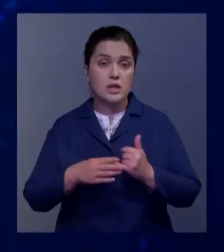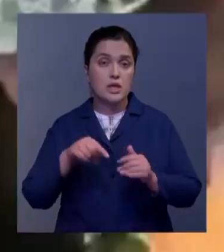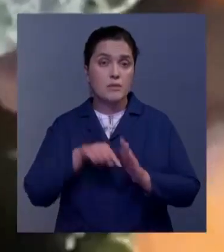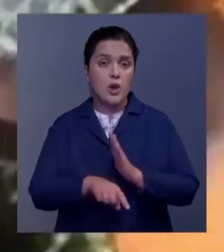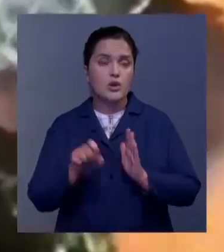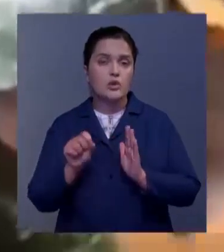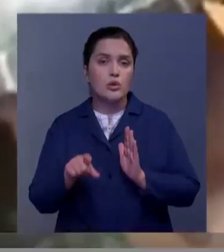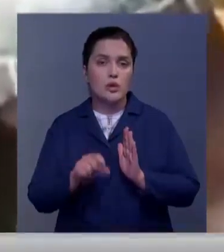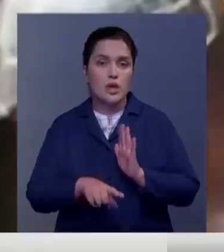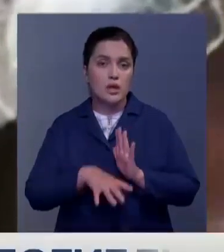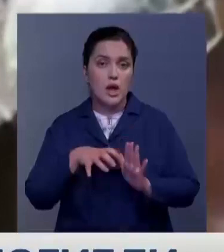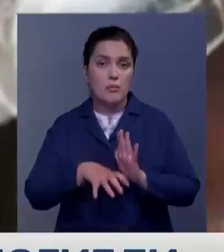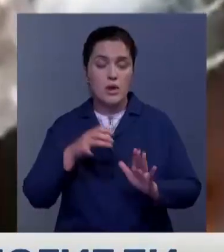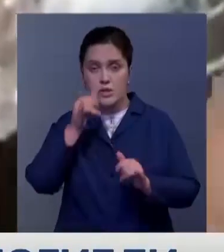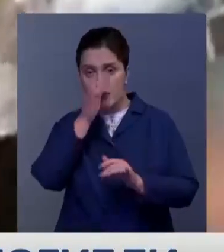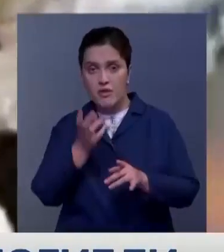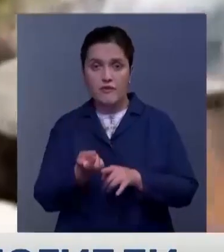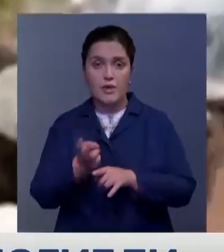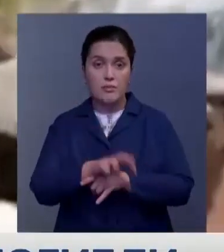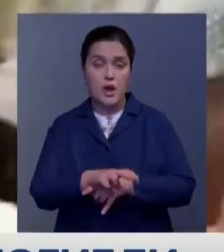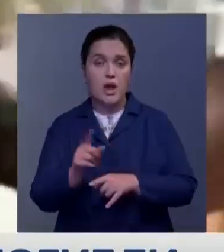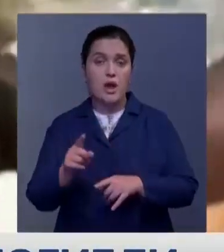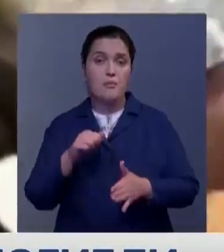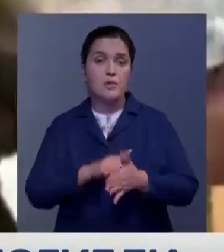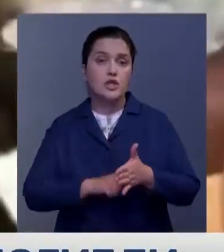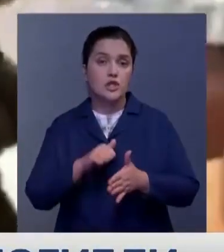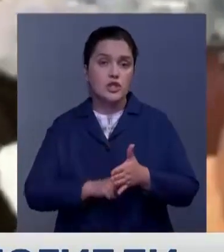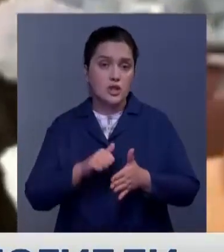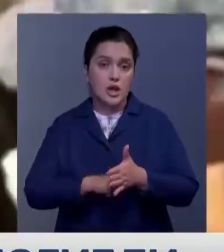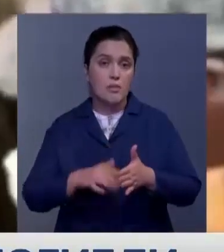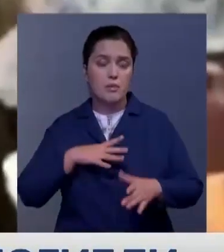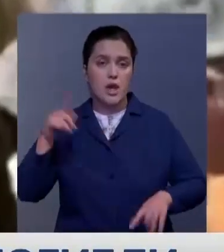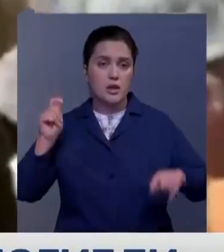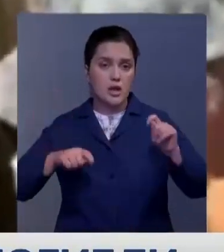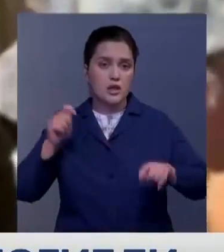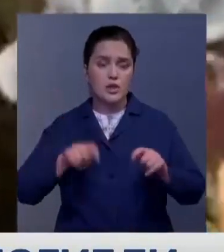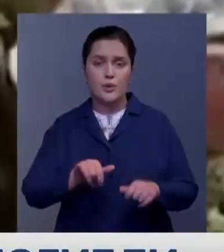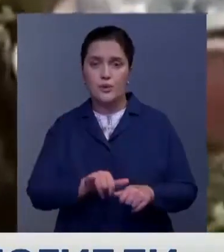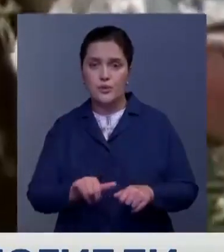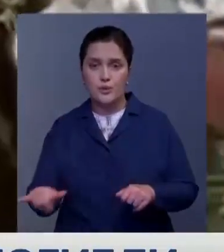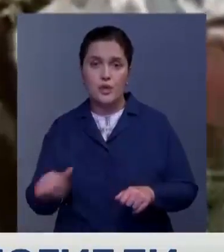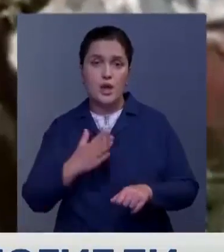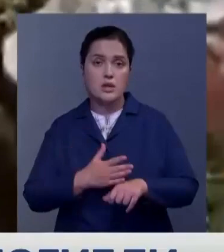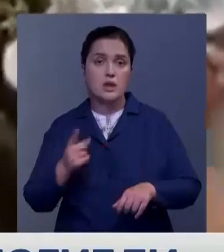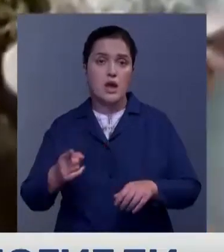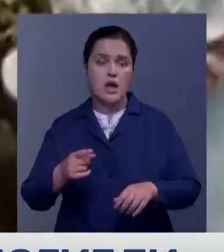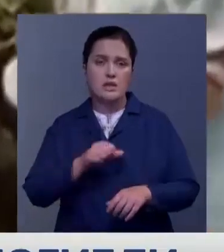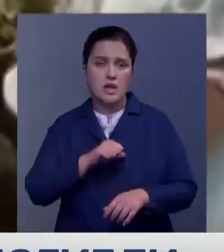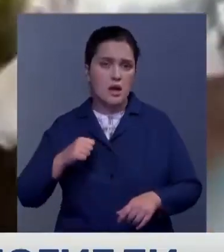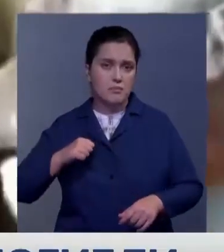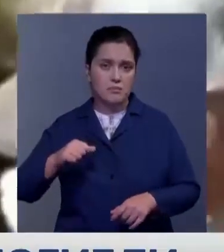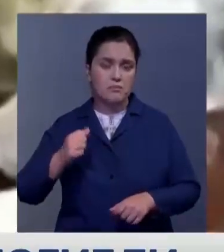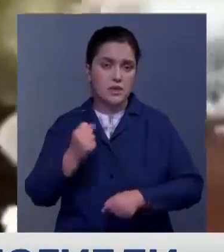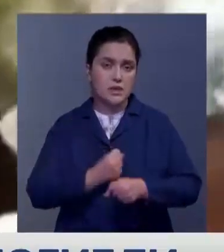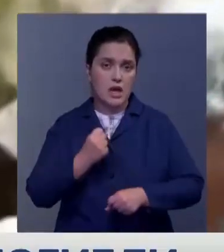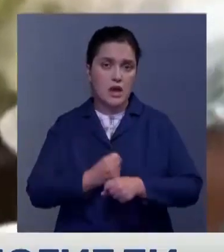время внутри золотодобывающего рудника, не смогли выбраться. По предварительной версии, причиной трагедии стали проливные дожди. Конструкция кустарной